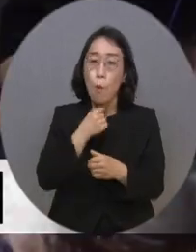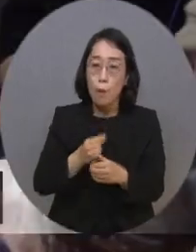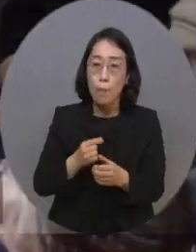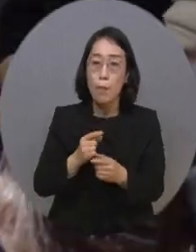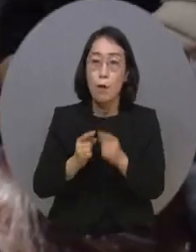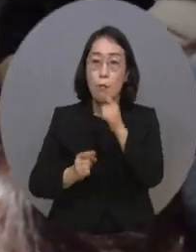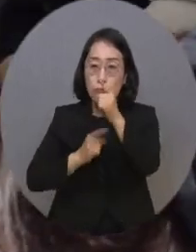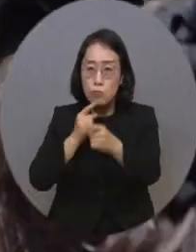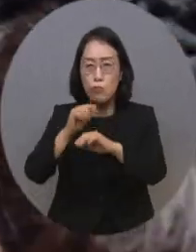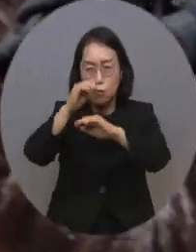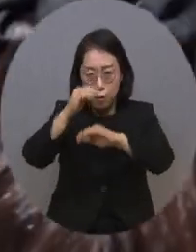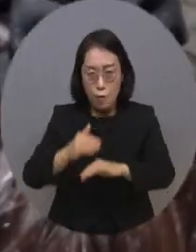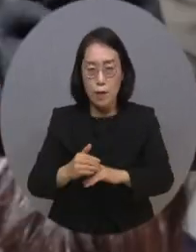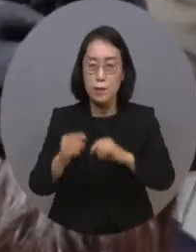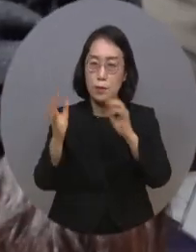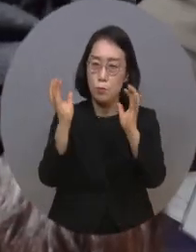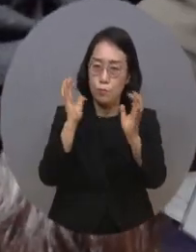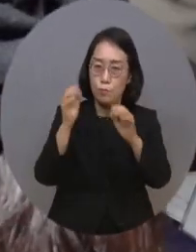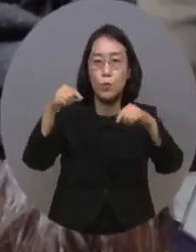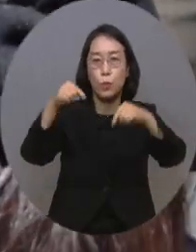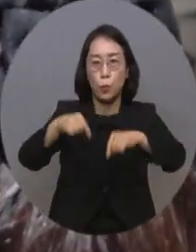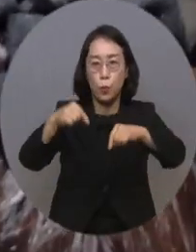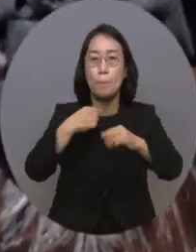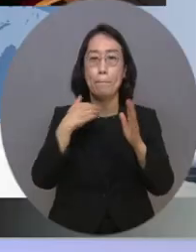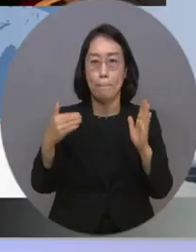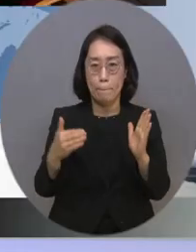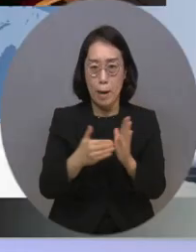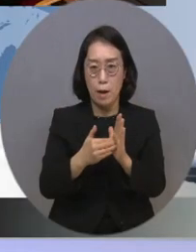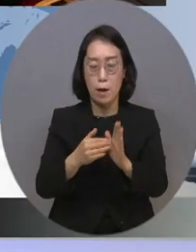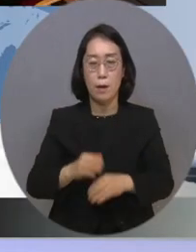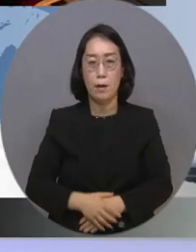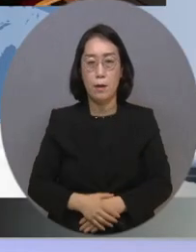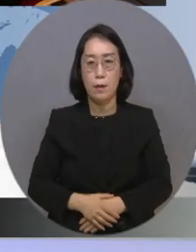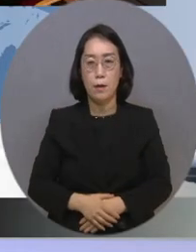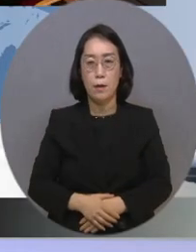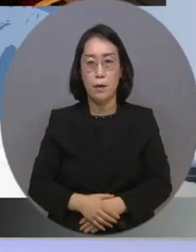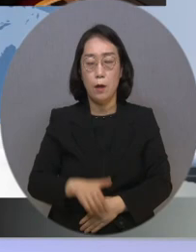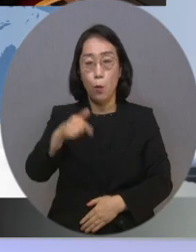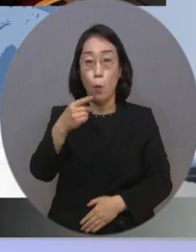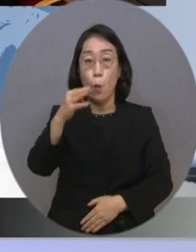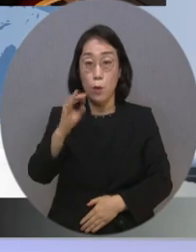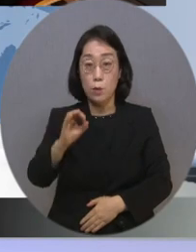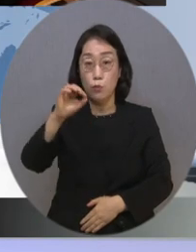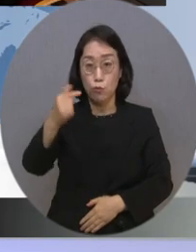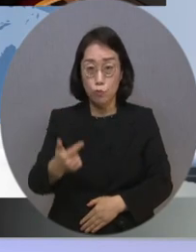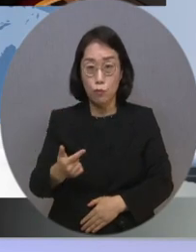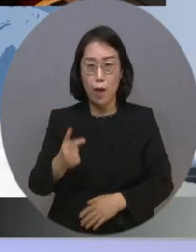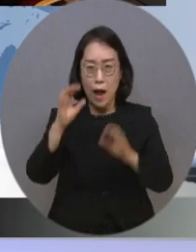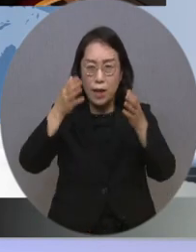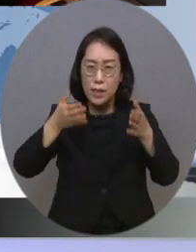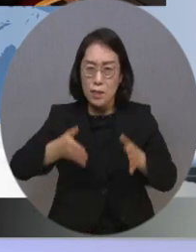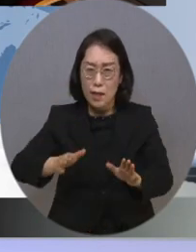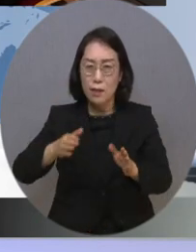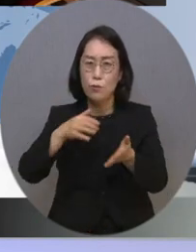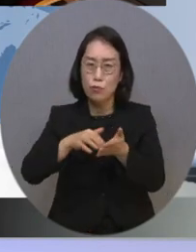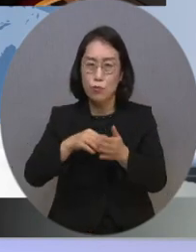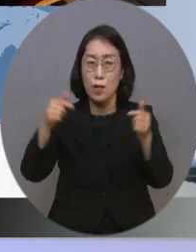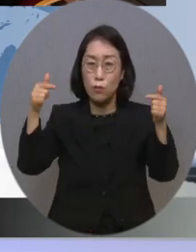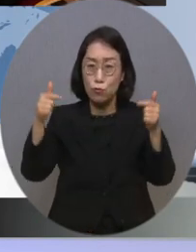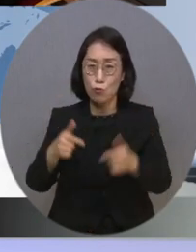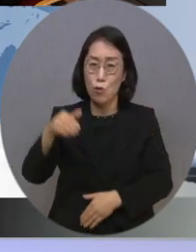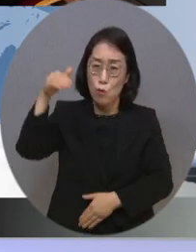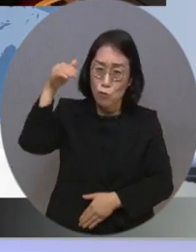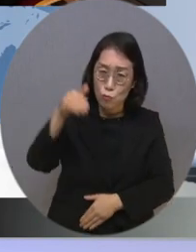등 다양한 주제로 진행됐습니다. 전남 고흥군이 저출산 문제를 극복하고